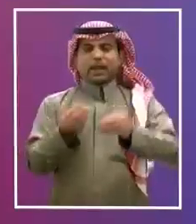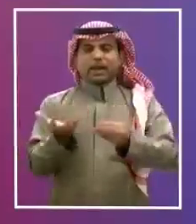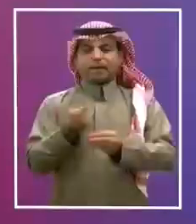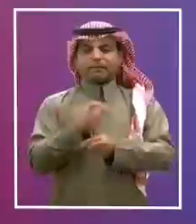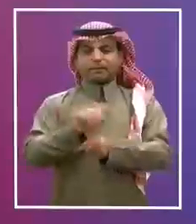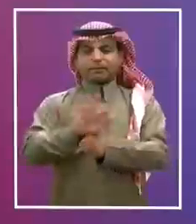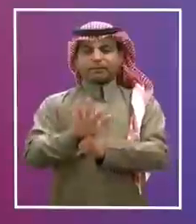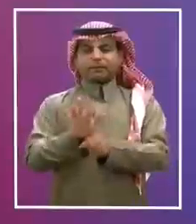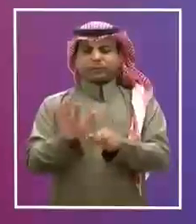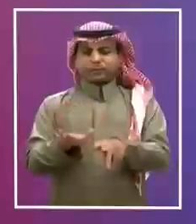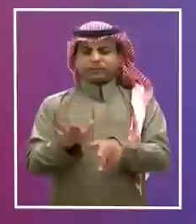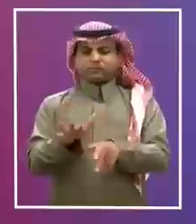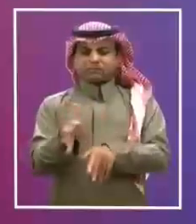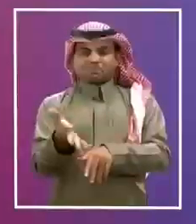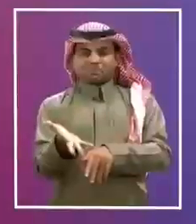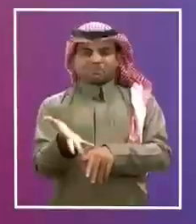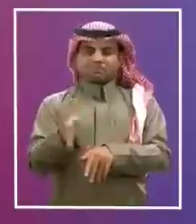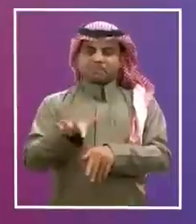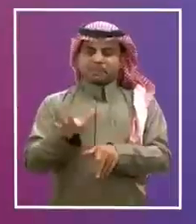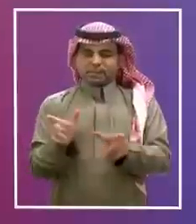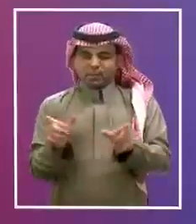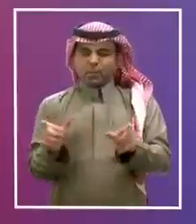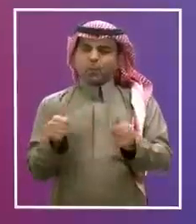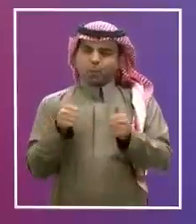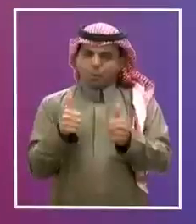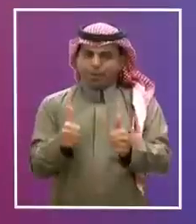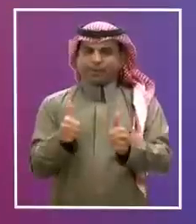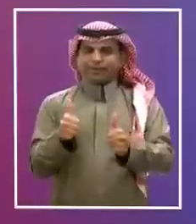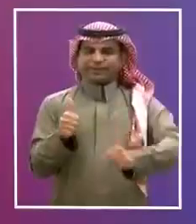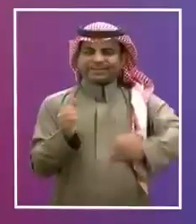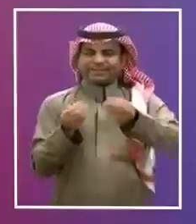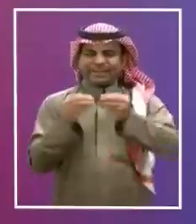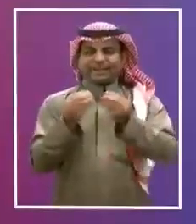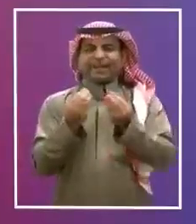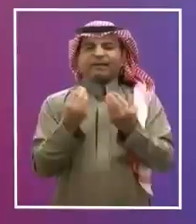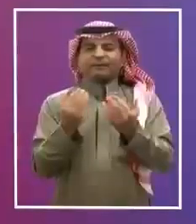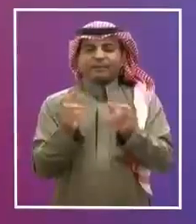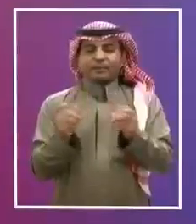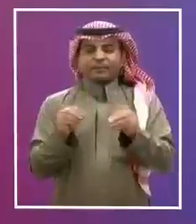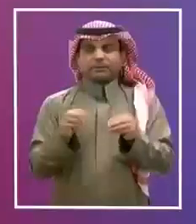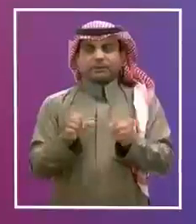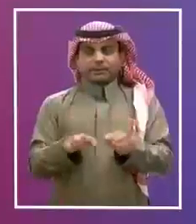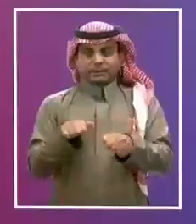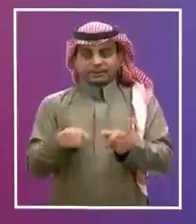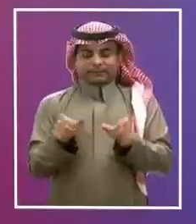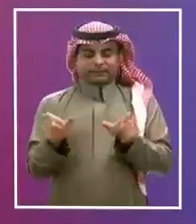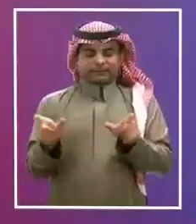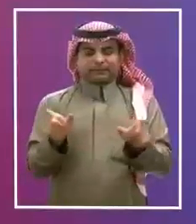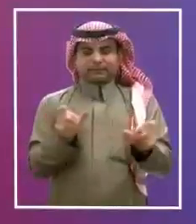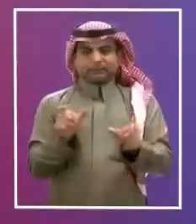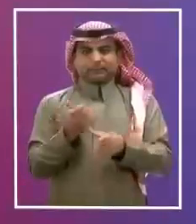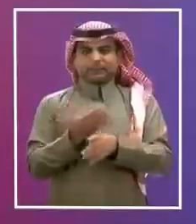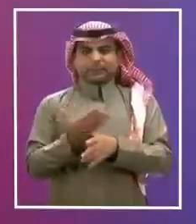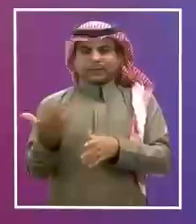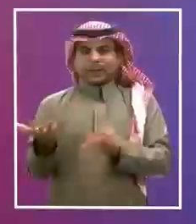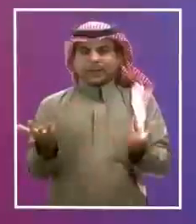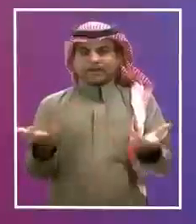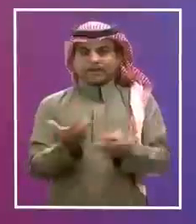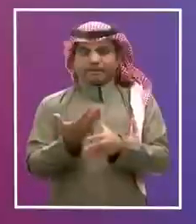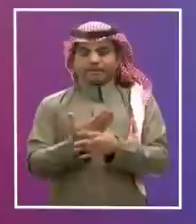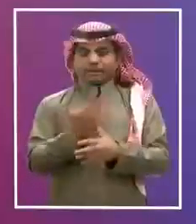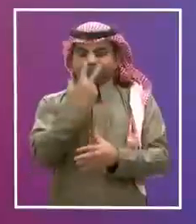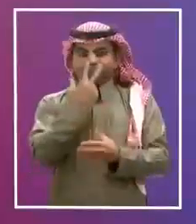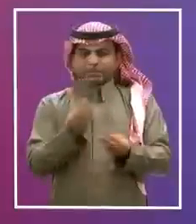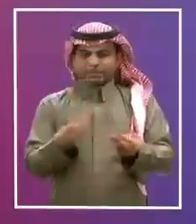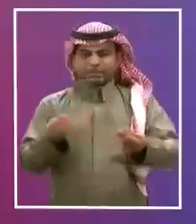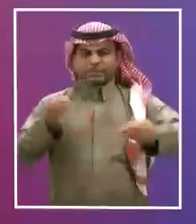لا تزال في حدود السيطرة والتحكم بحمد الله، إلا أن هذه الأعداد تدعونا إلى أن نرفع